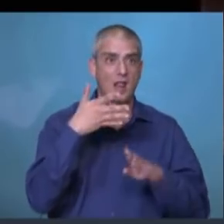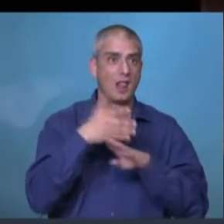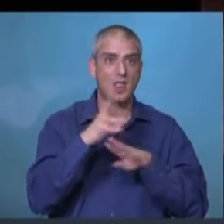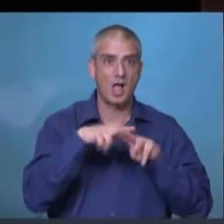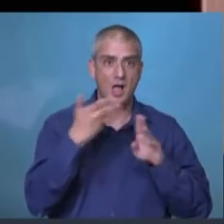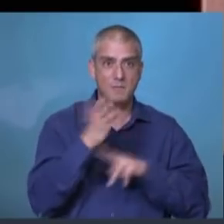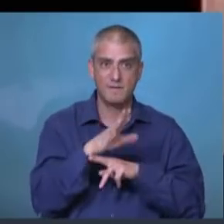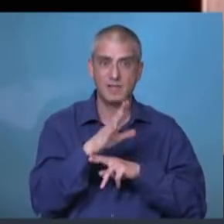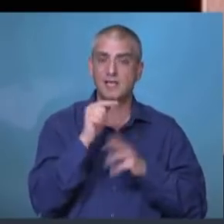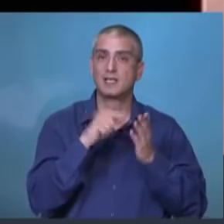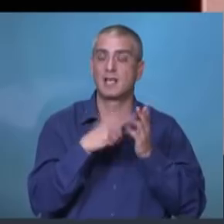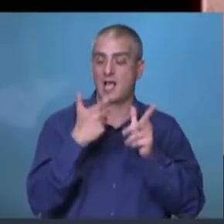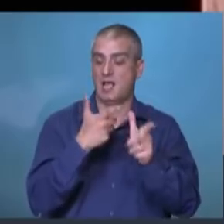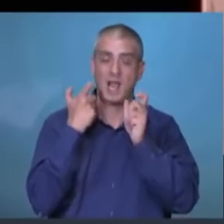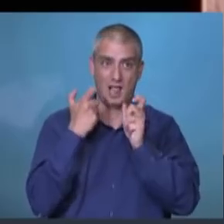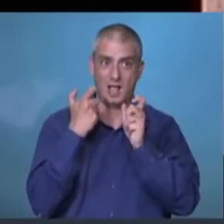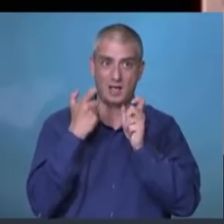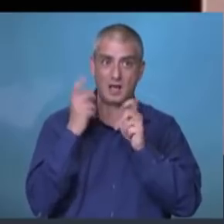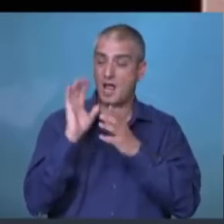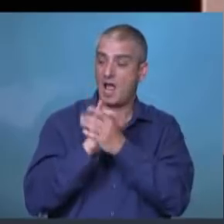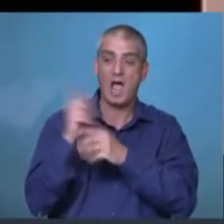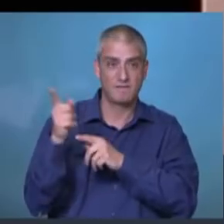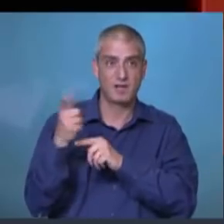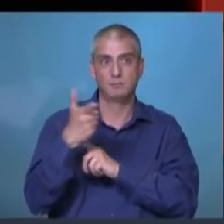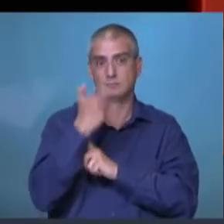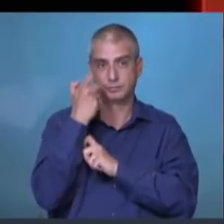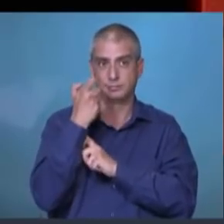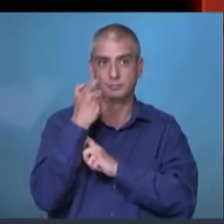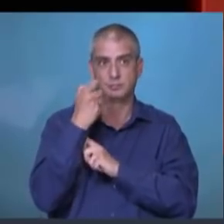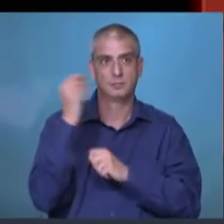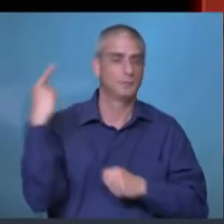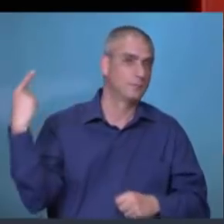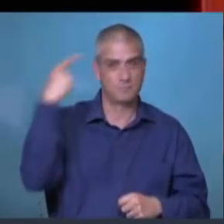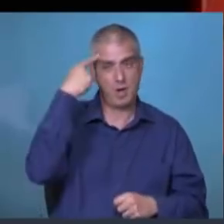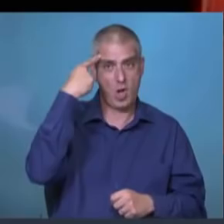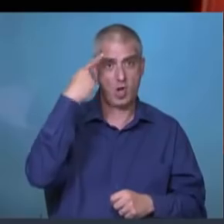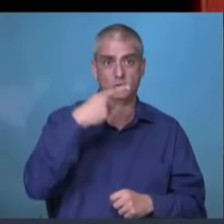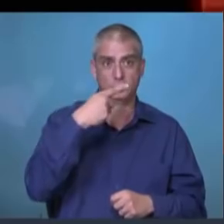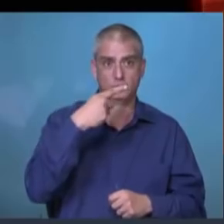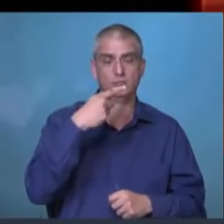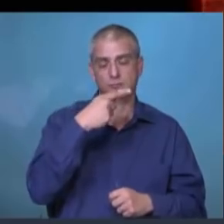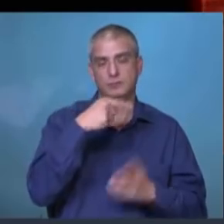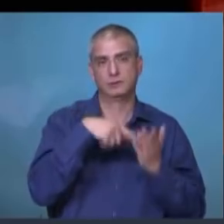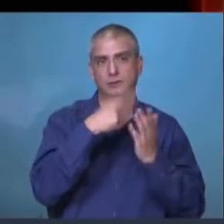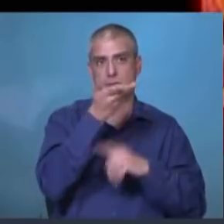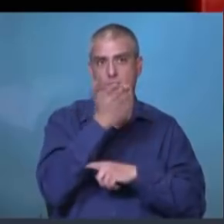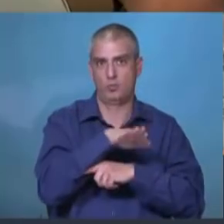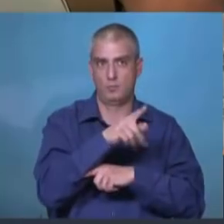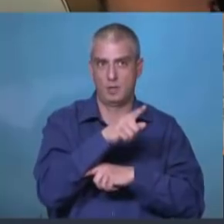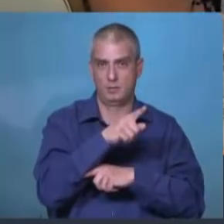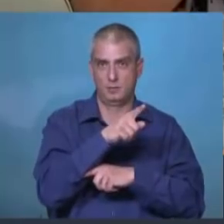המוות העלתה כי קליה שנורה בידי אחד מחבריו לקוח פגע בראשו של אייל וככל הנראה גרם